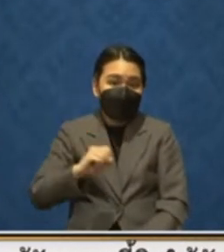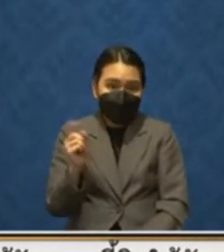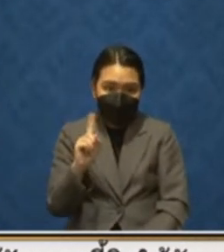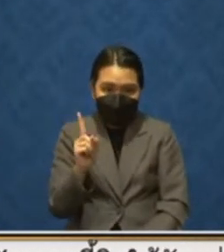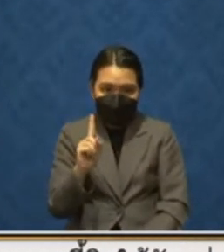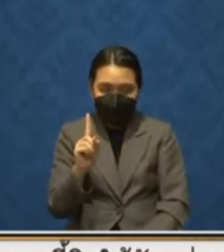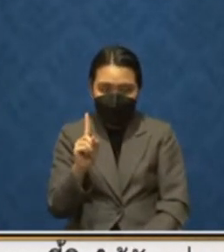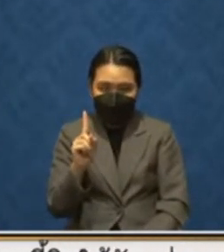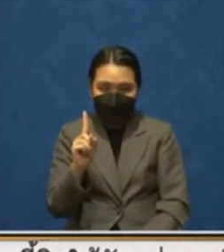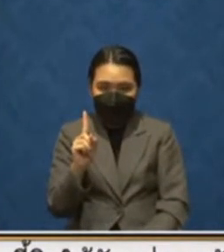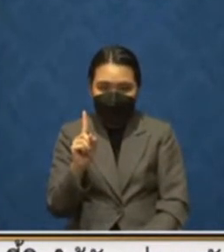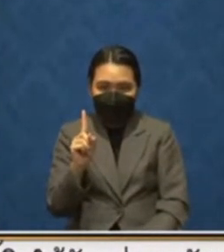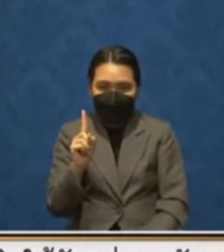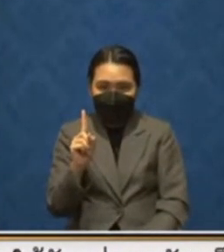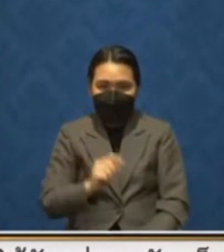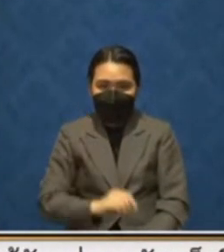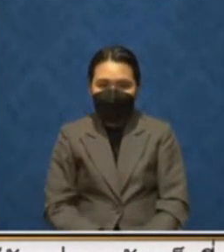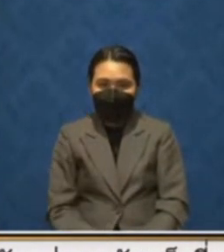อ่า